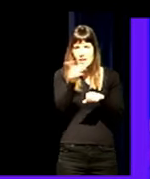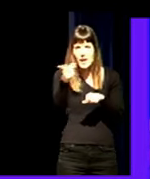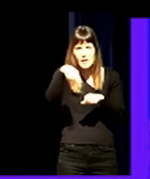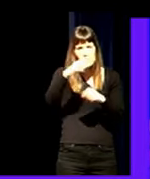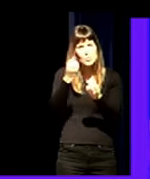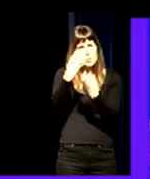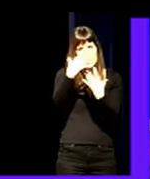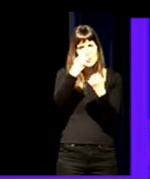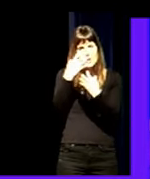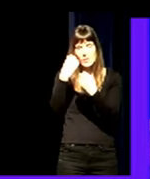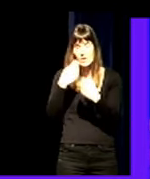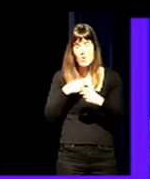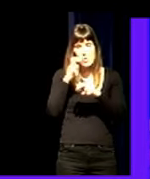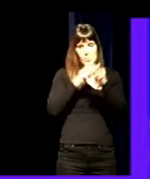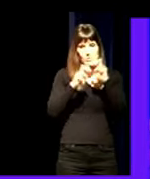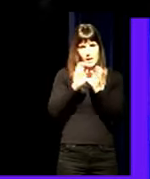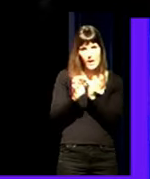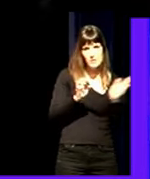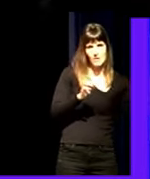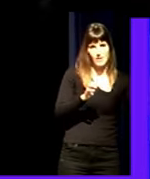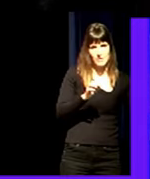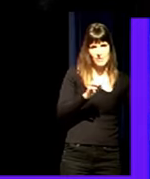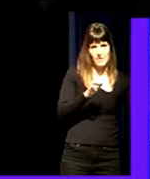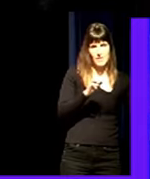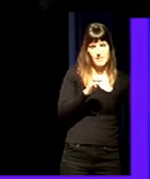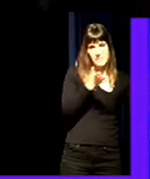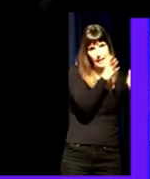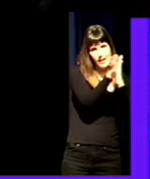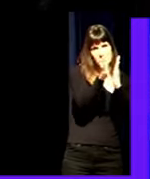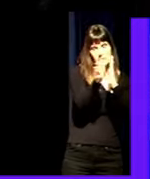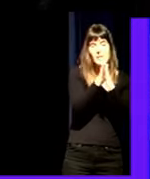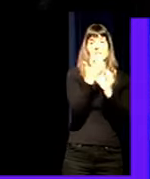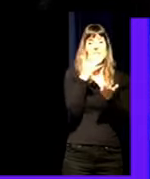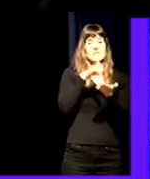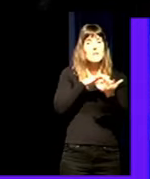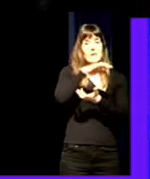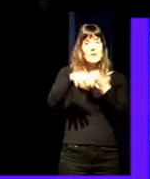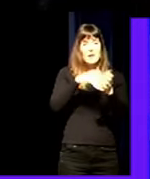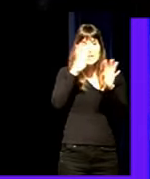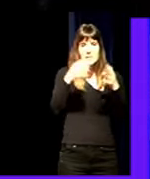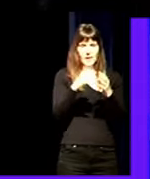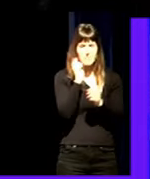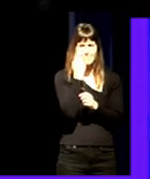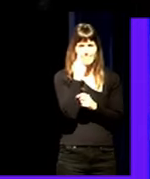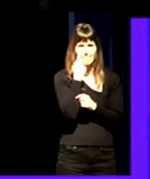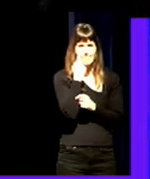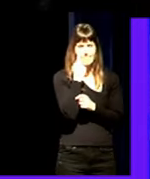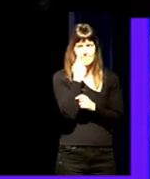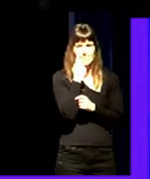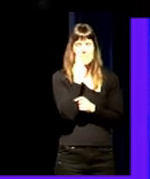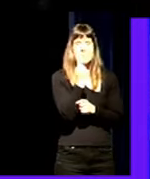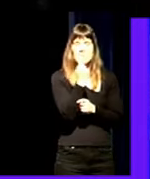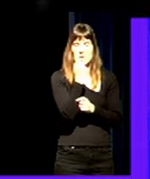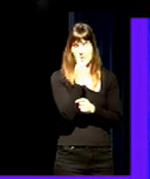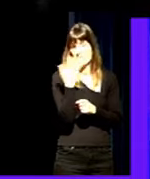egitzea. Zibiren direktore baten aurrean, ez da, adibidez, egin alde zakeguna da lehenengo zartzea eta, bueno, Josek lehen komentatu dut